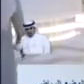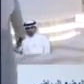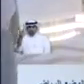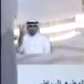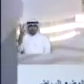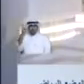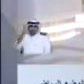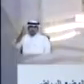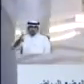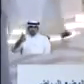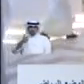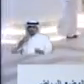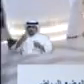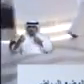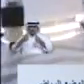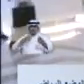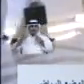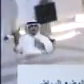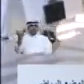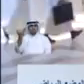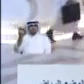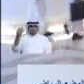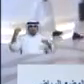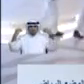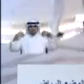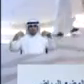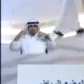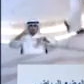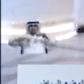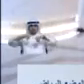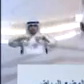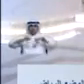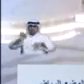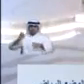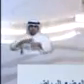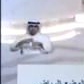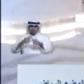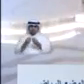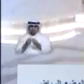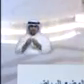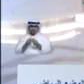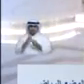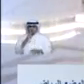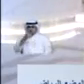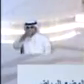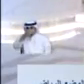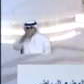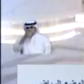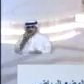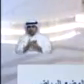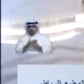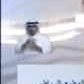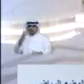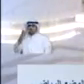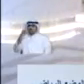احنا بالنهايه في قوانين دوليه، بس مع الاسف المتضرر هو الشعب الكويتي وشباب الكويتي